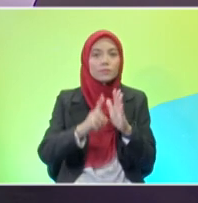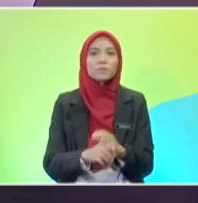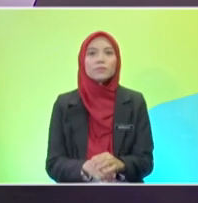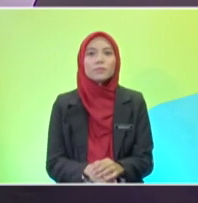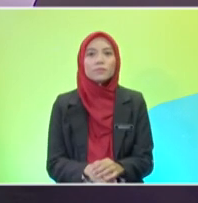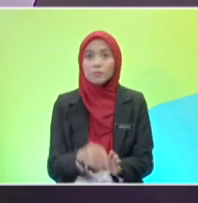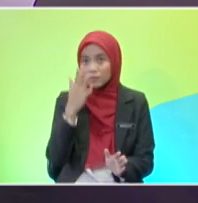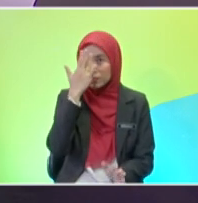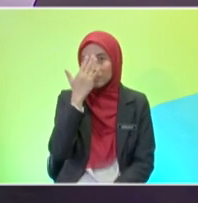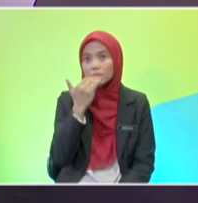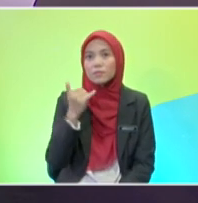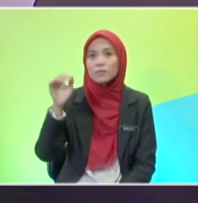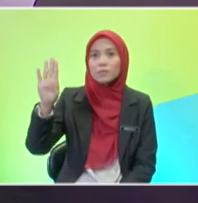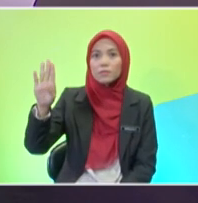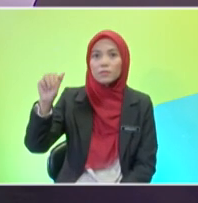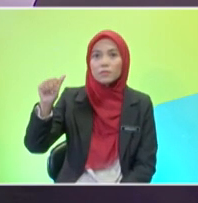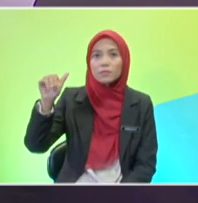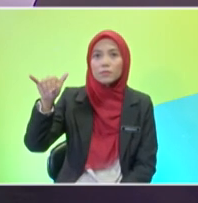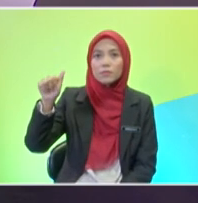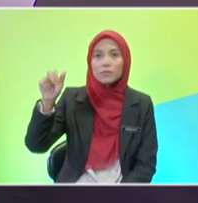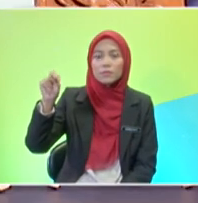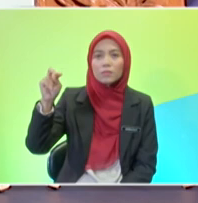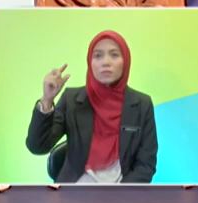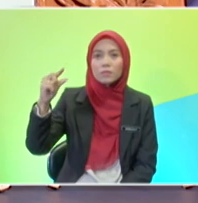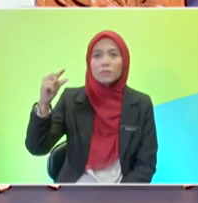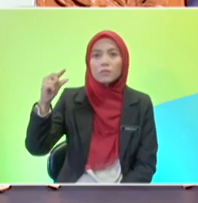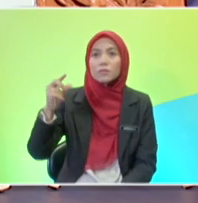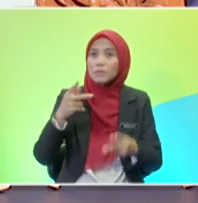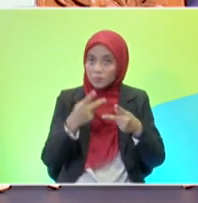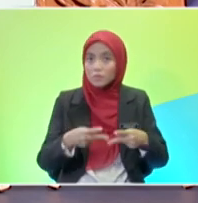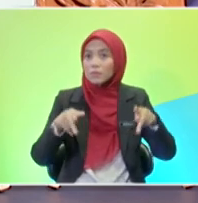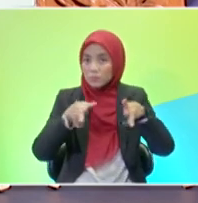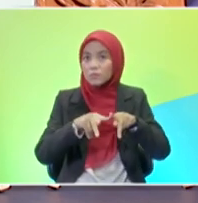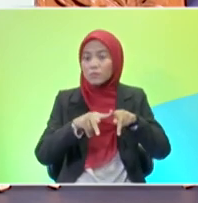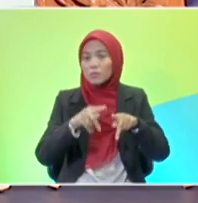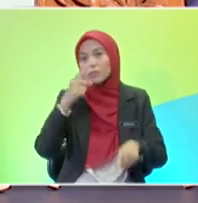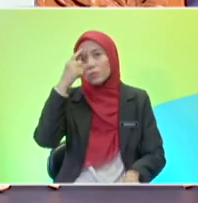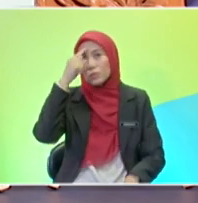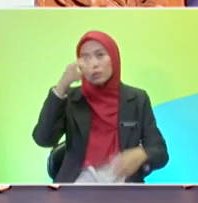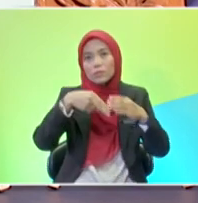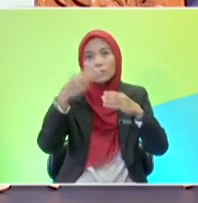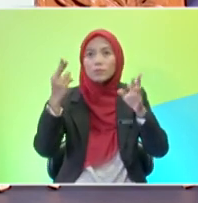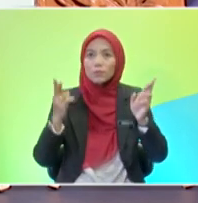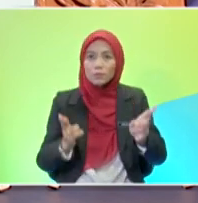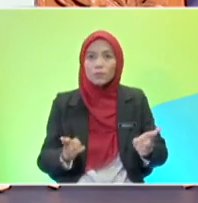untuk kita tahu susunan ruang untuk menghasilkan multi itu sendiri Maksudnya